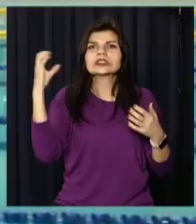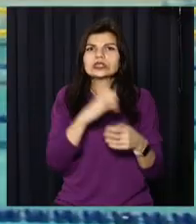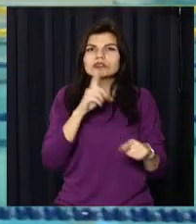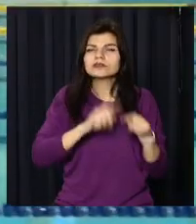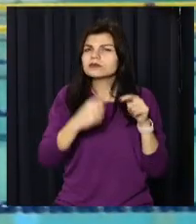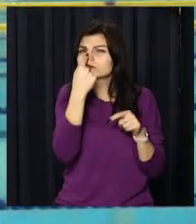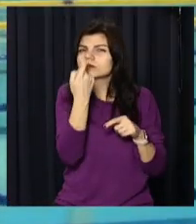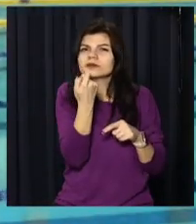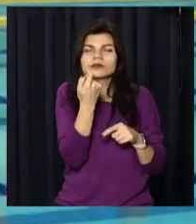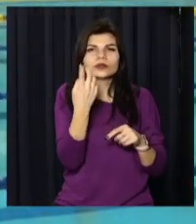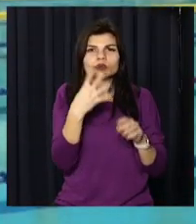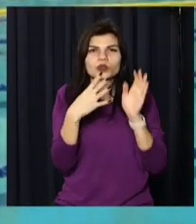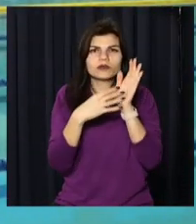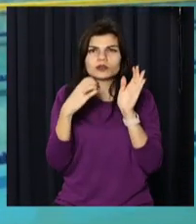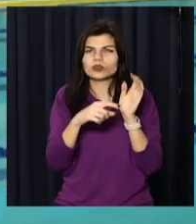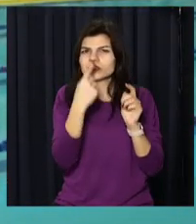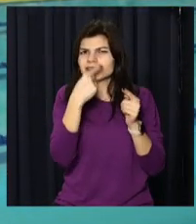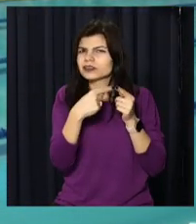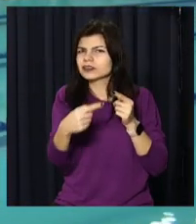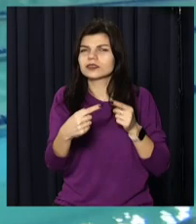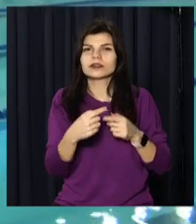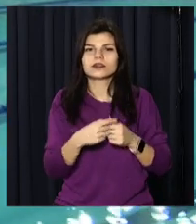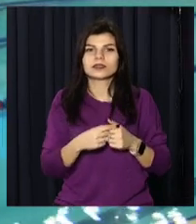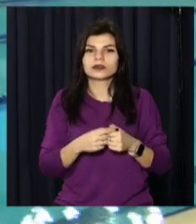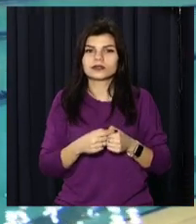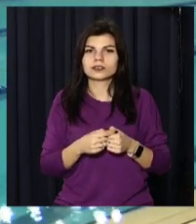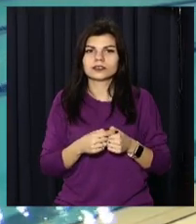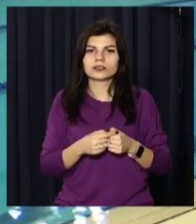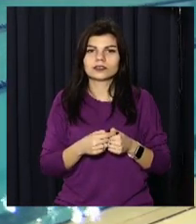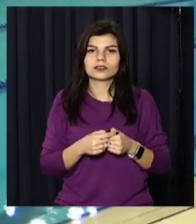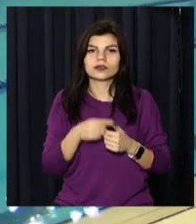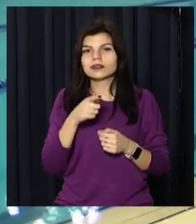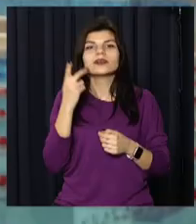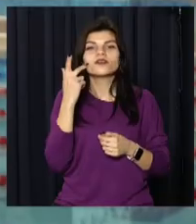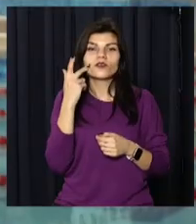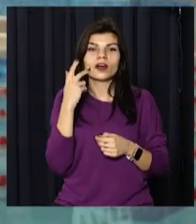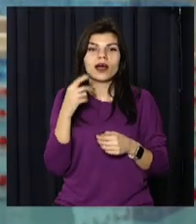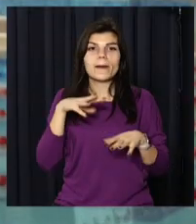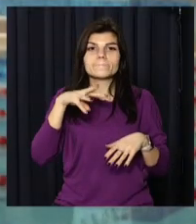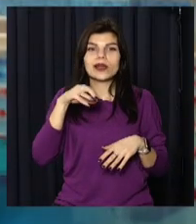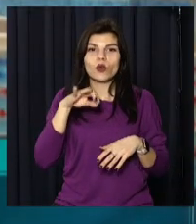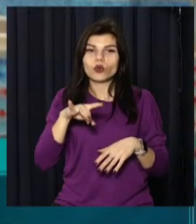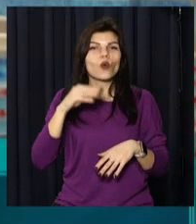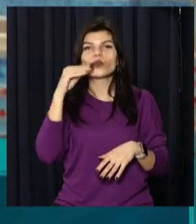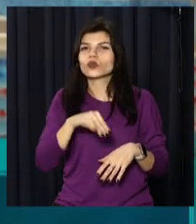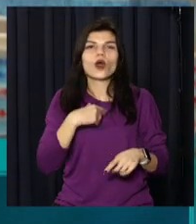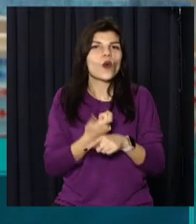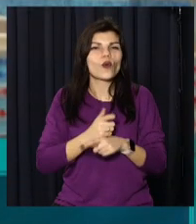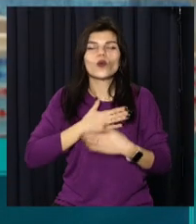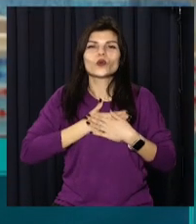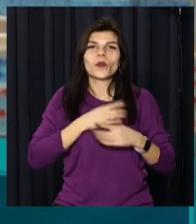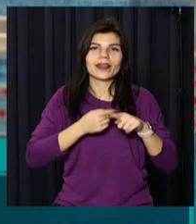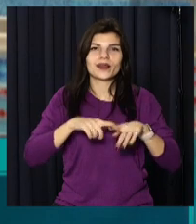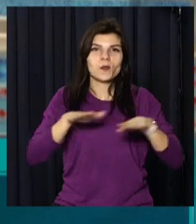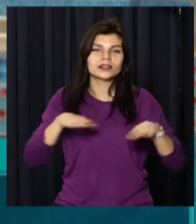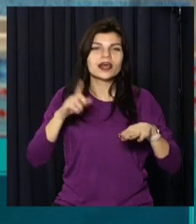секунди. Вдома рідні стіни допомагають, каже спортсменка. Завжди в «Метеорі» плавається краще всього, не знаю чому, але обожаю цей басейн. І у мене